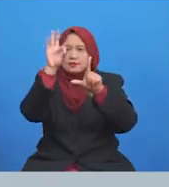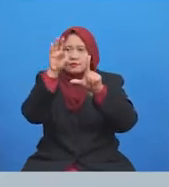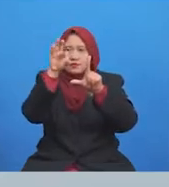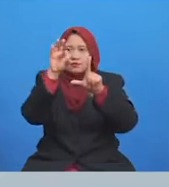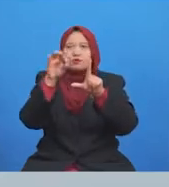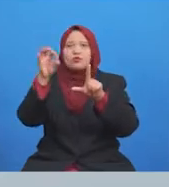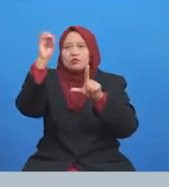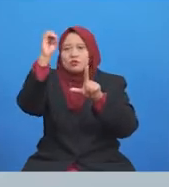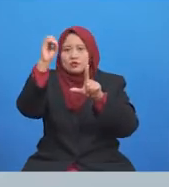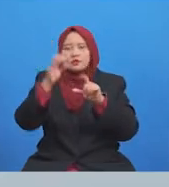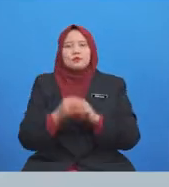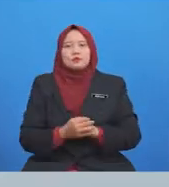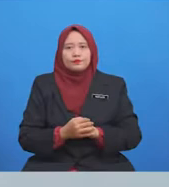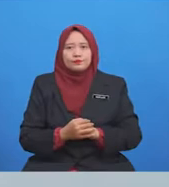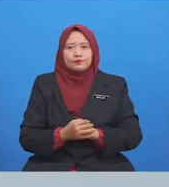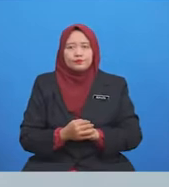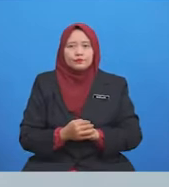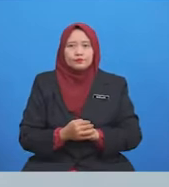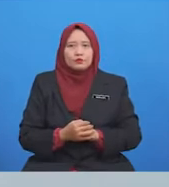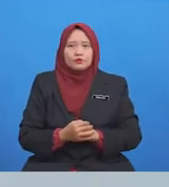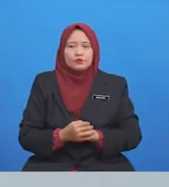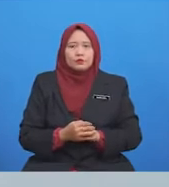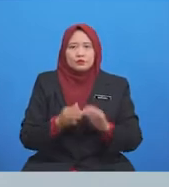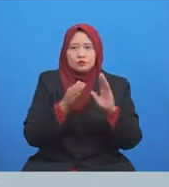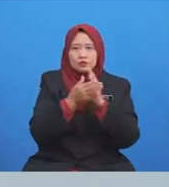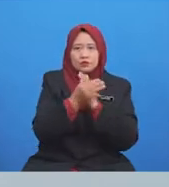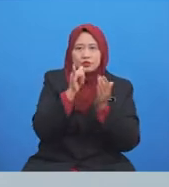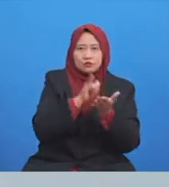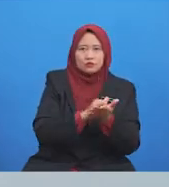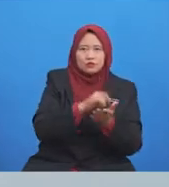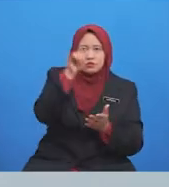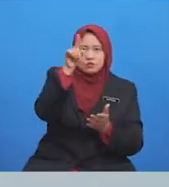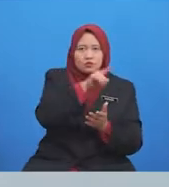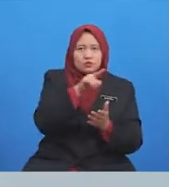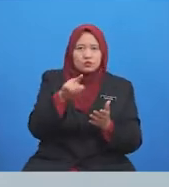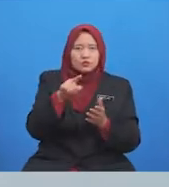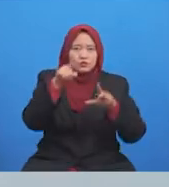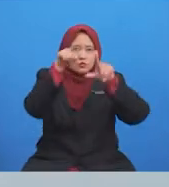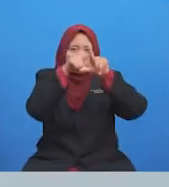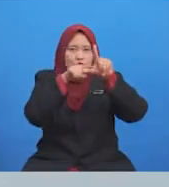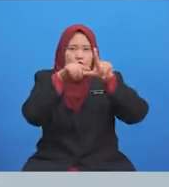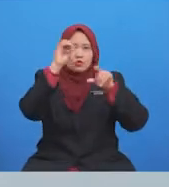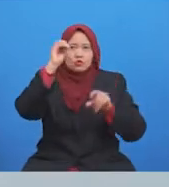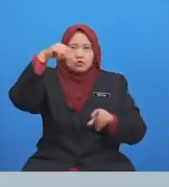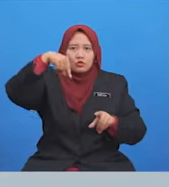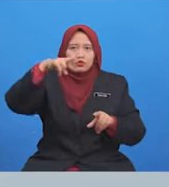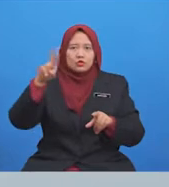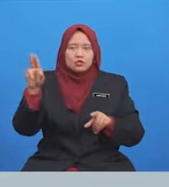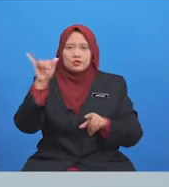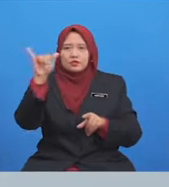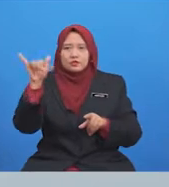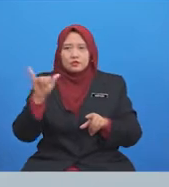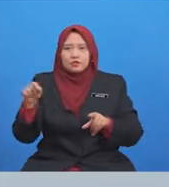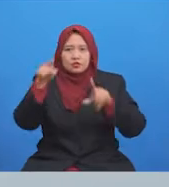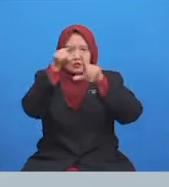Maka, sudut OQR sama dengan sudut OQP sama dengan